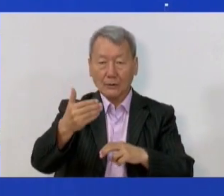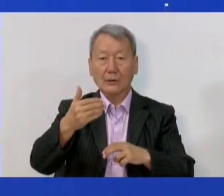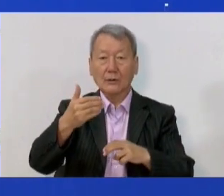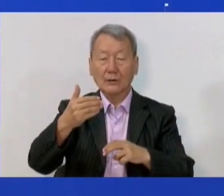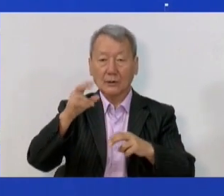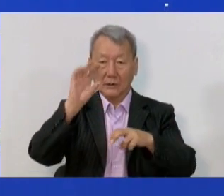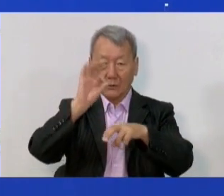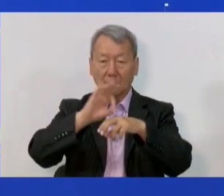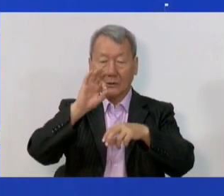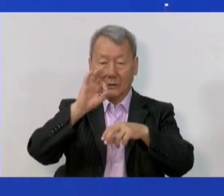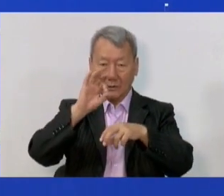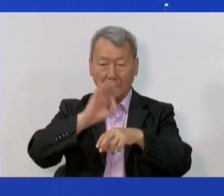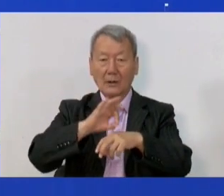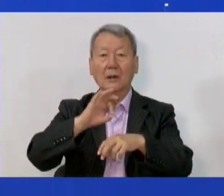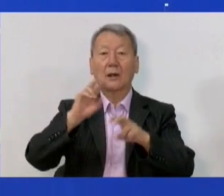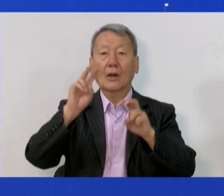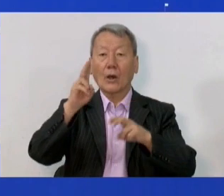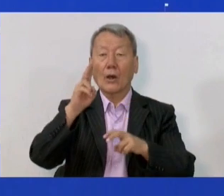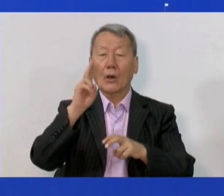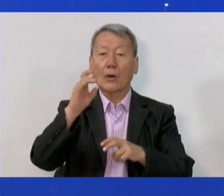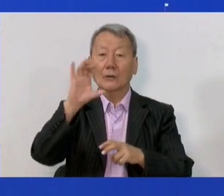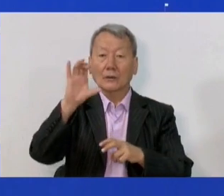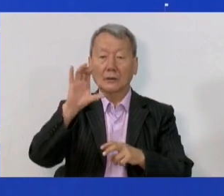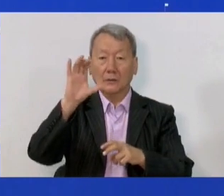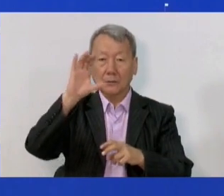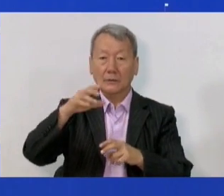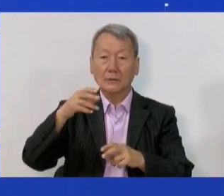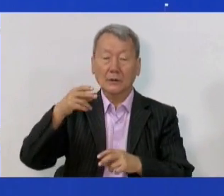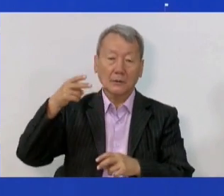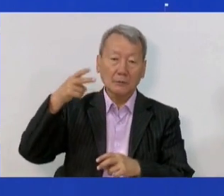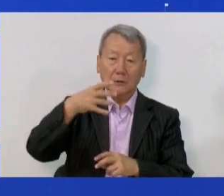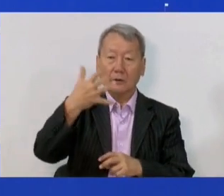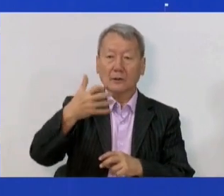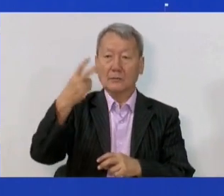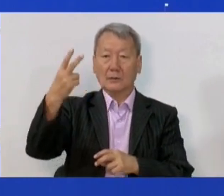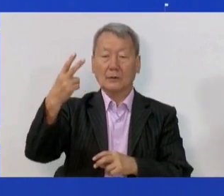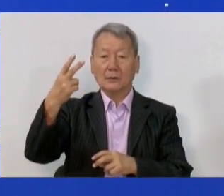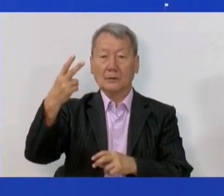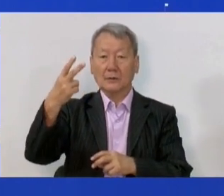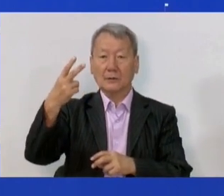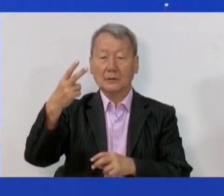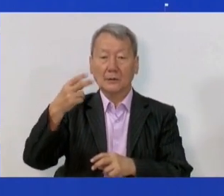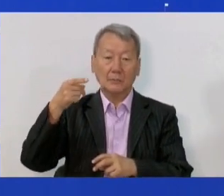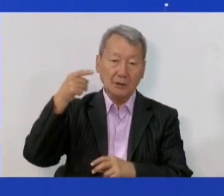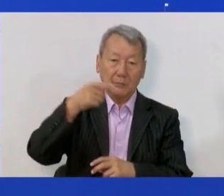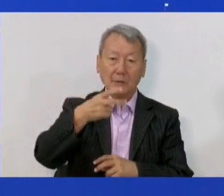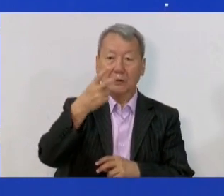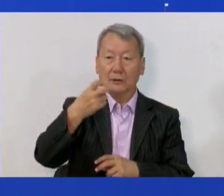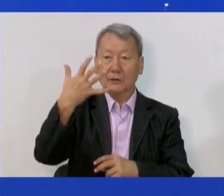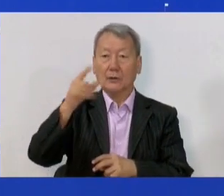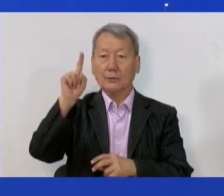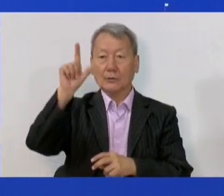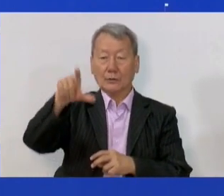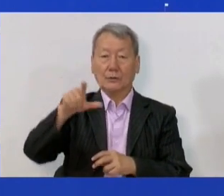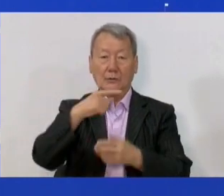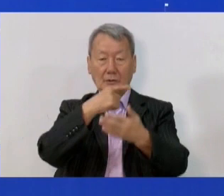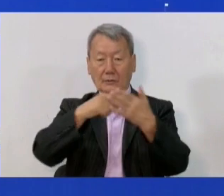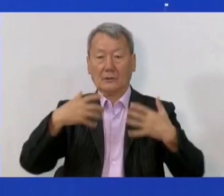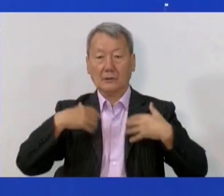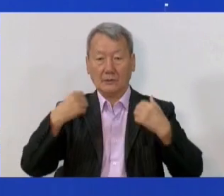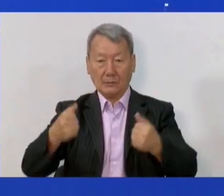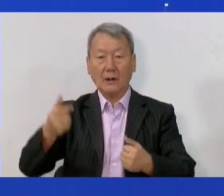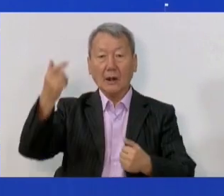тастықталан COVID-19 диакнозы қойылған 1200 хелі бейтап дарланып орқаналардан чығарылған.